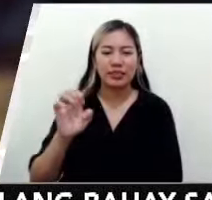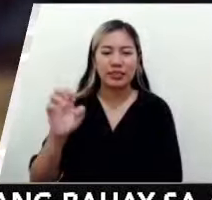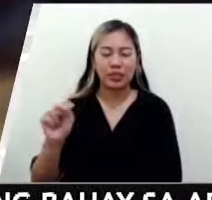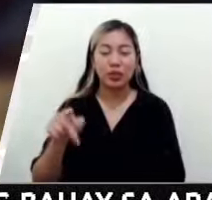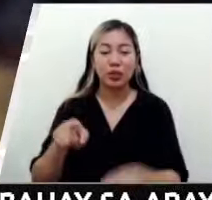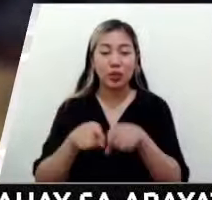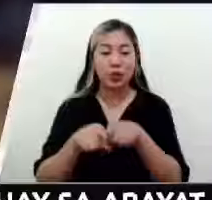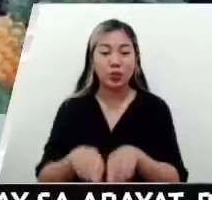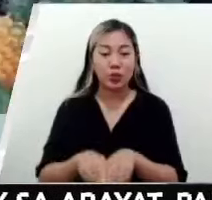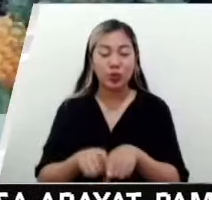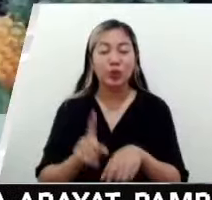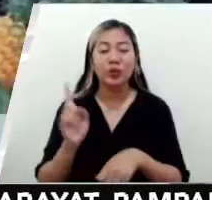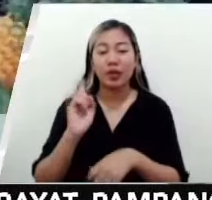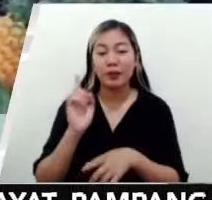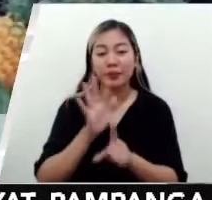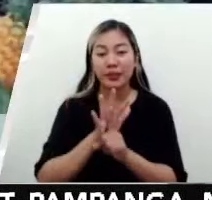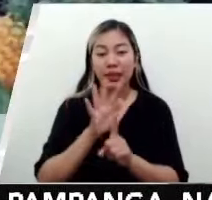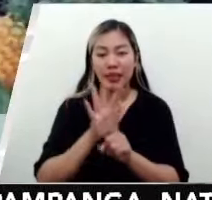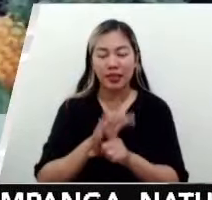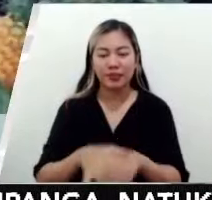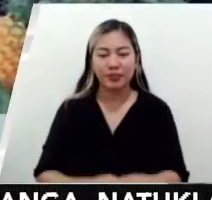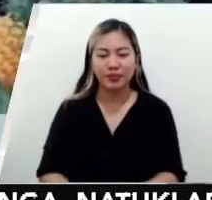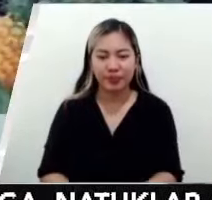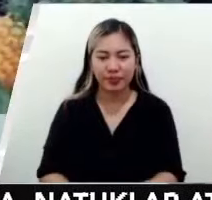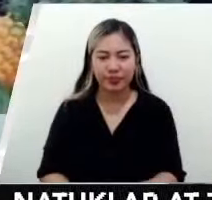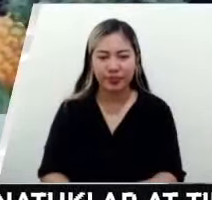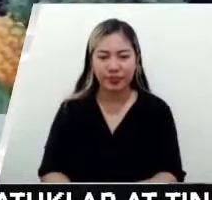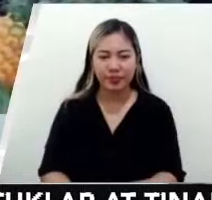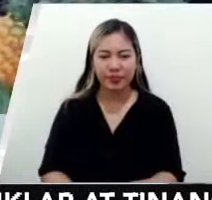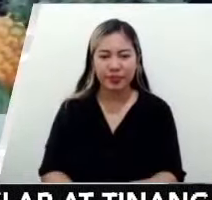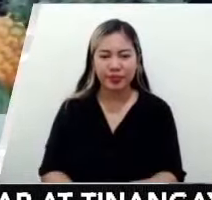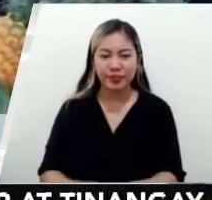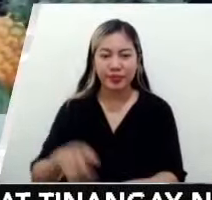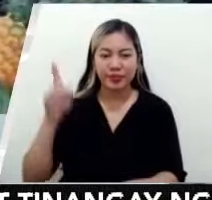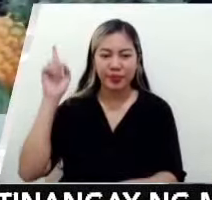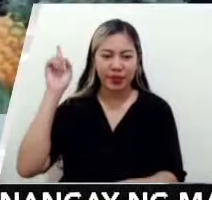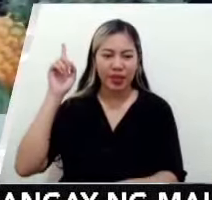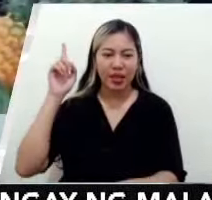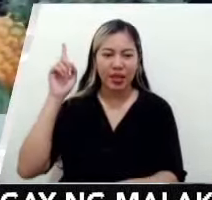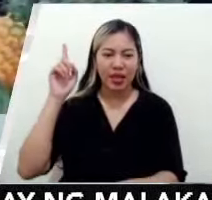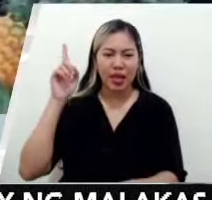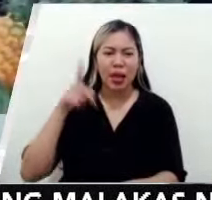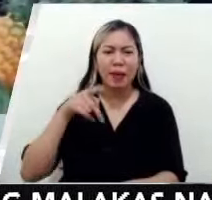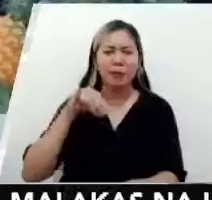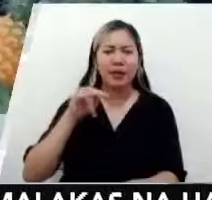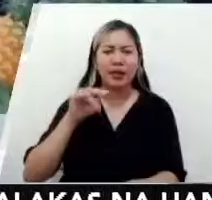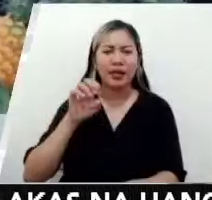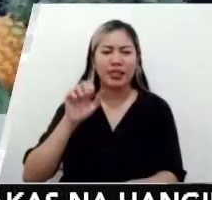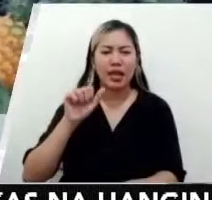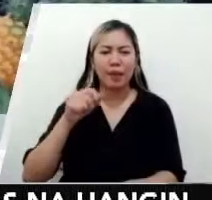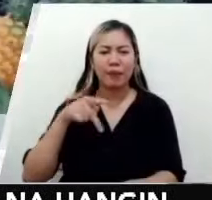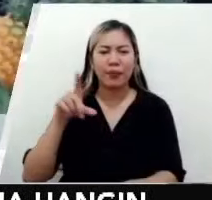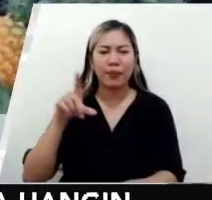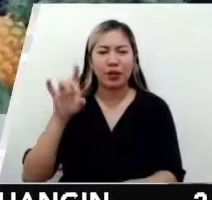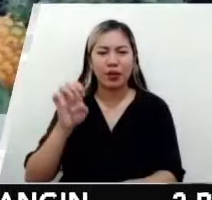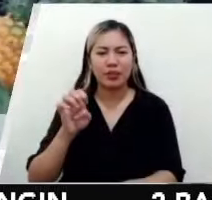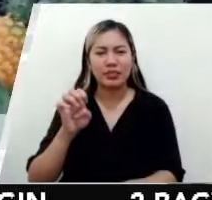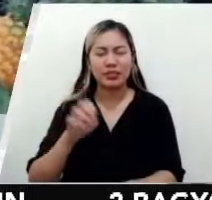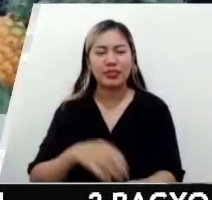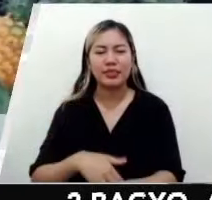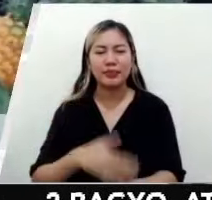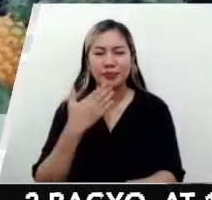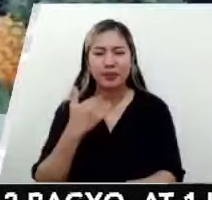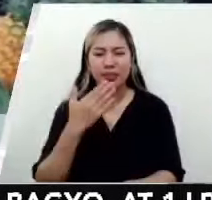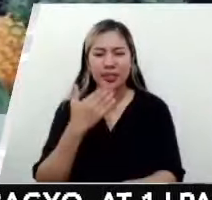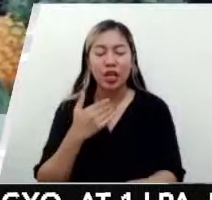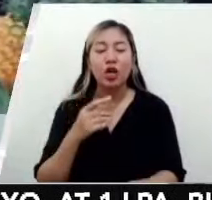ako. Dito, ito mismo ang parte sa South Cotabato ang pinakamabilis magbalat ng pinya.